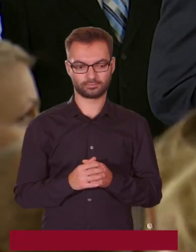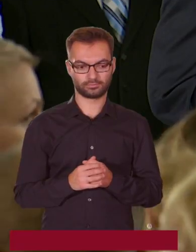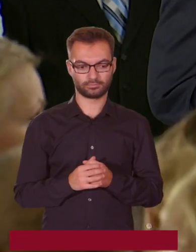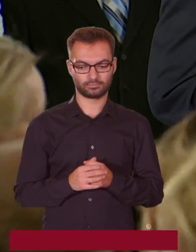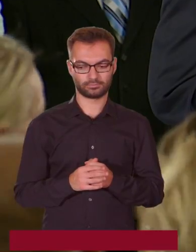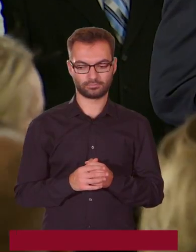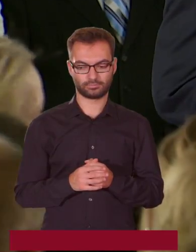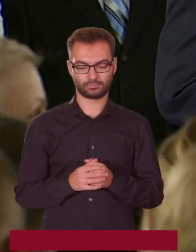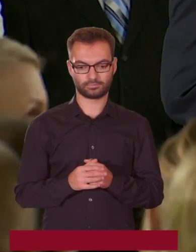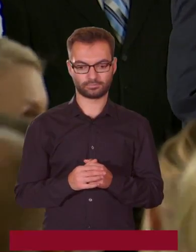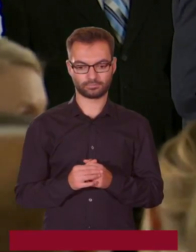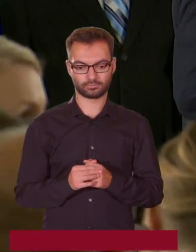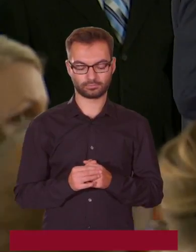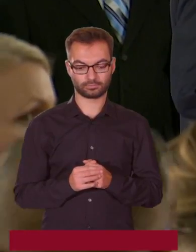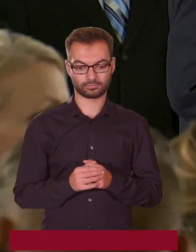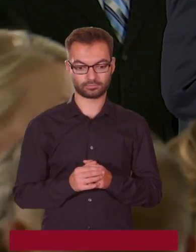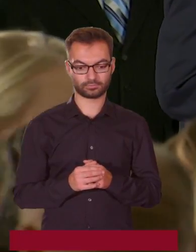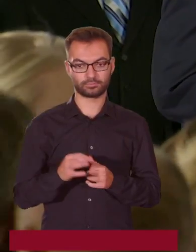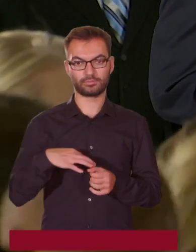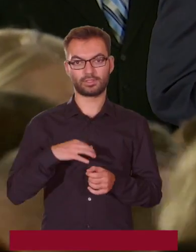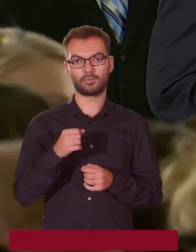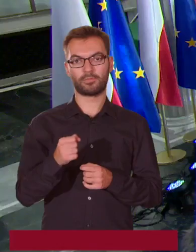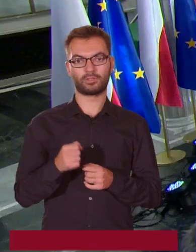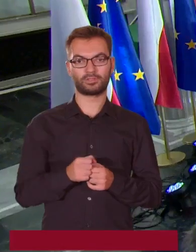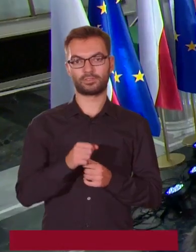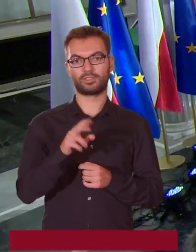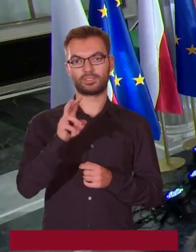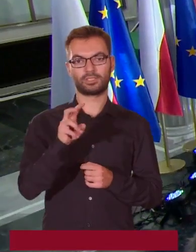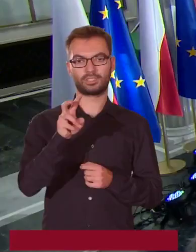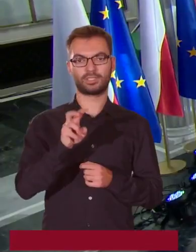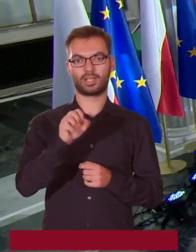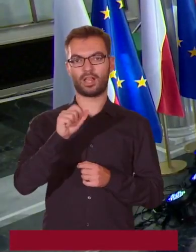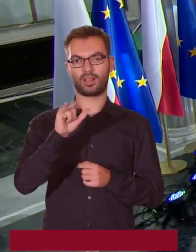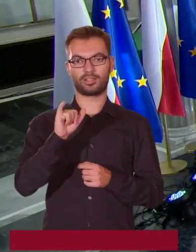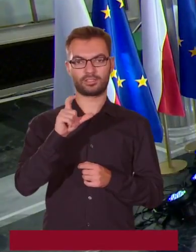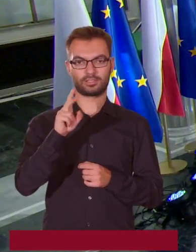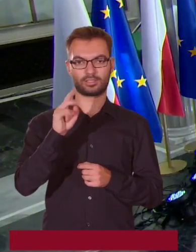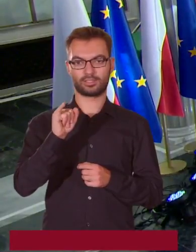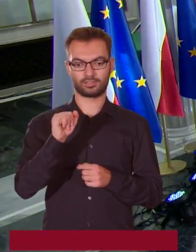Czy pan poseł Andrzej Witold Halicki obecny na sali?